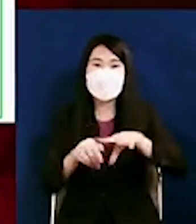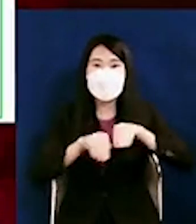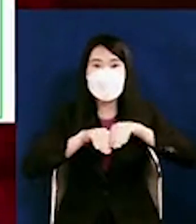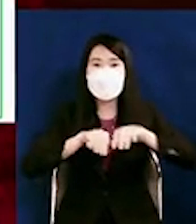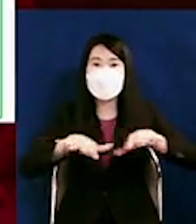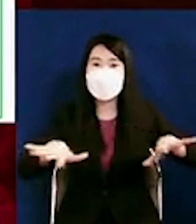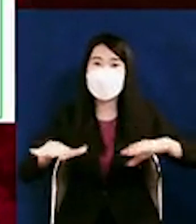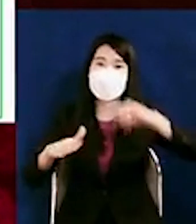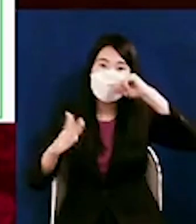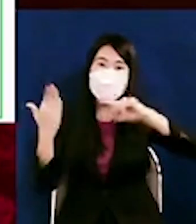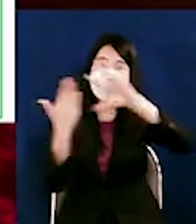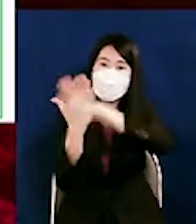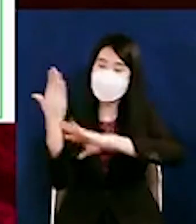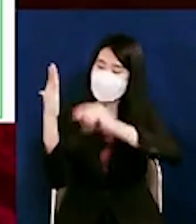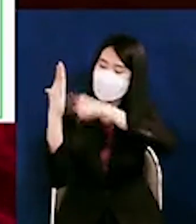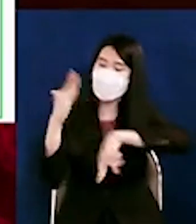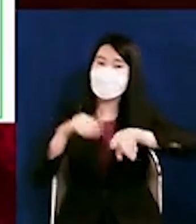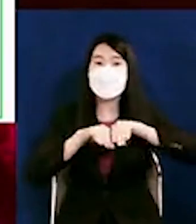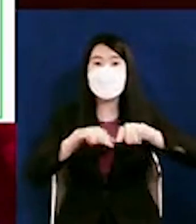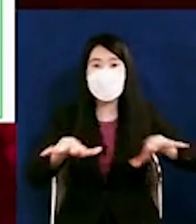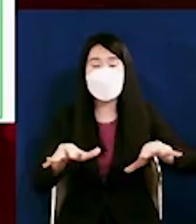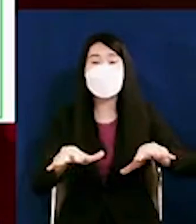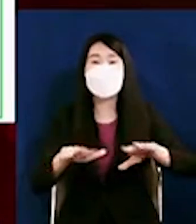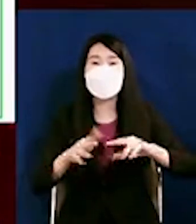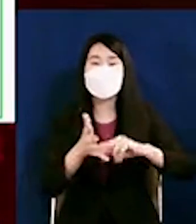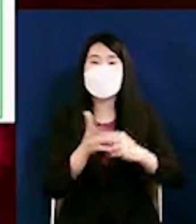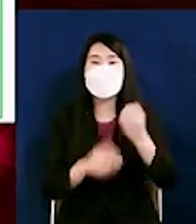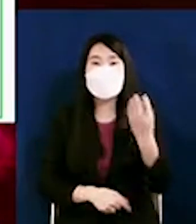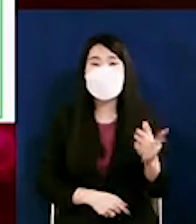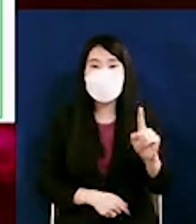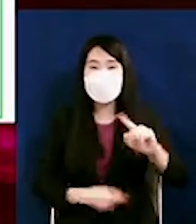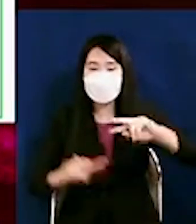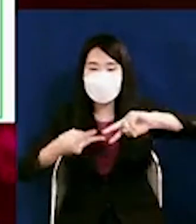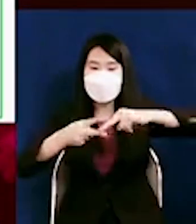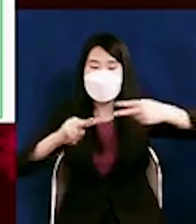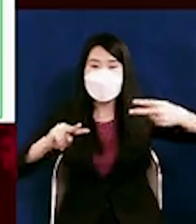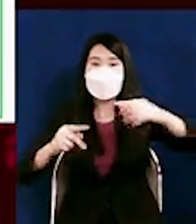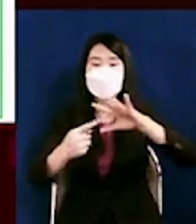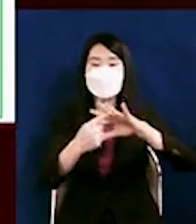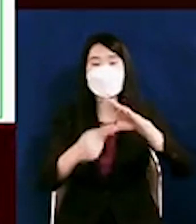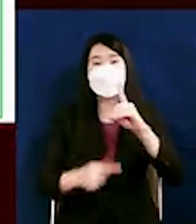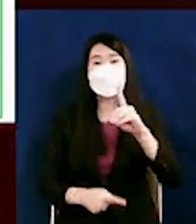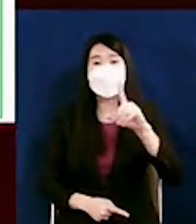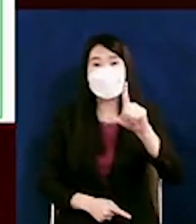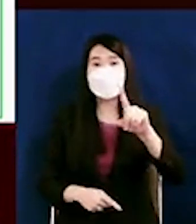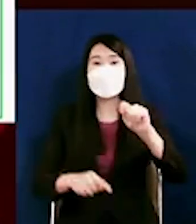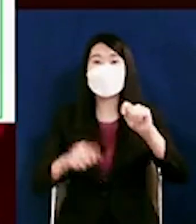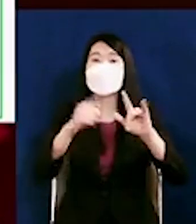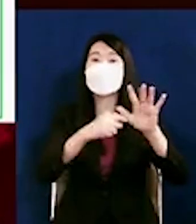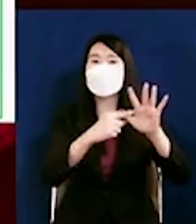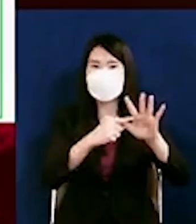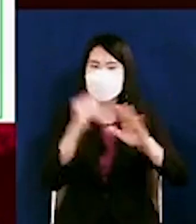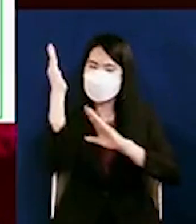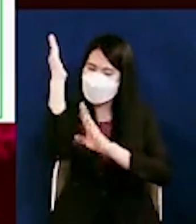ทุกภูมิภาคของประเทศไทยส่วนใหญ่เป็นเชื้อเดลต้าเป็นหลักมีเบต้าในภาคใต้เล็กน้อยภ